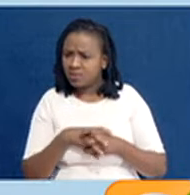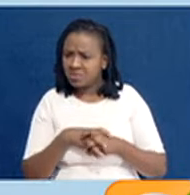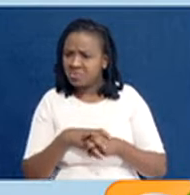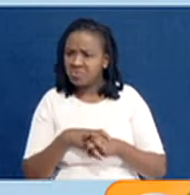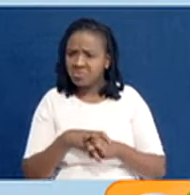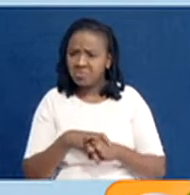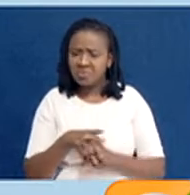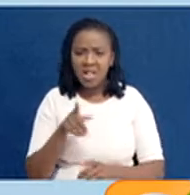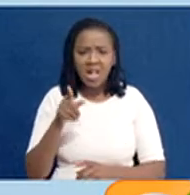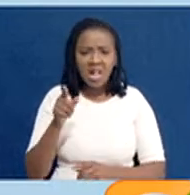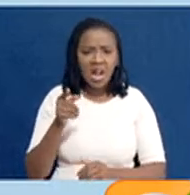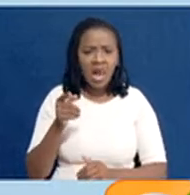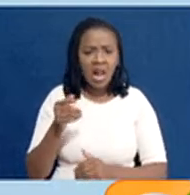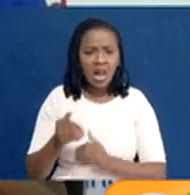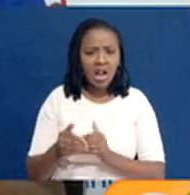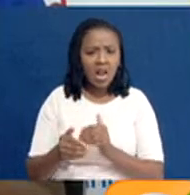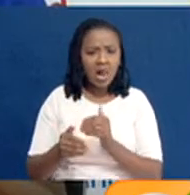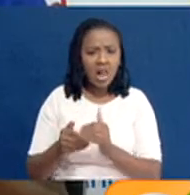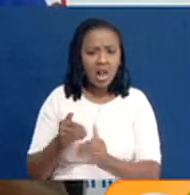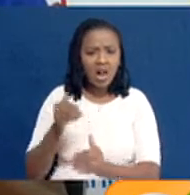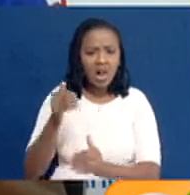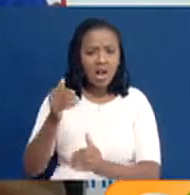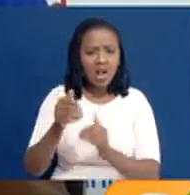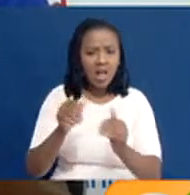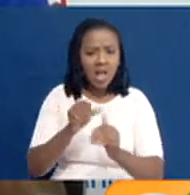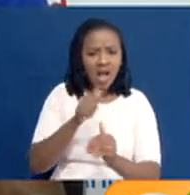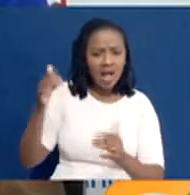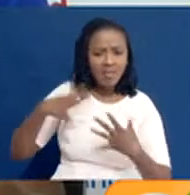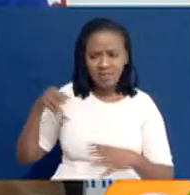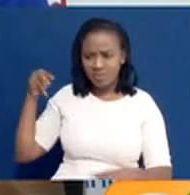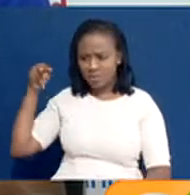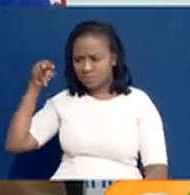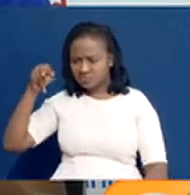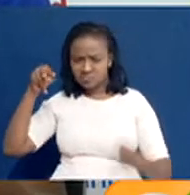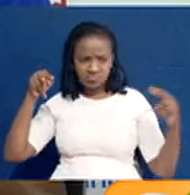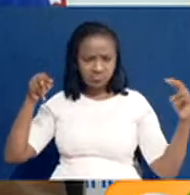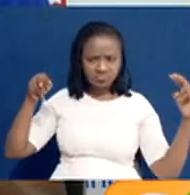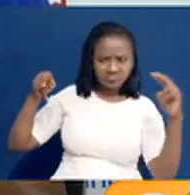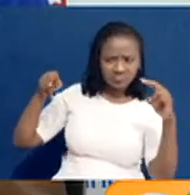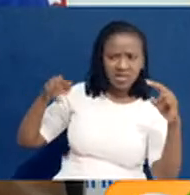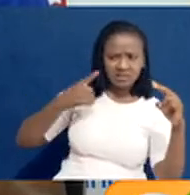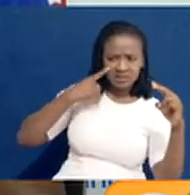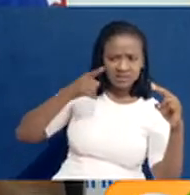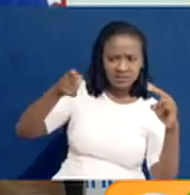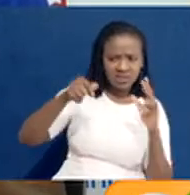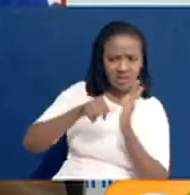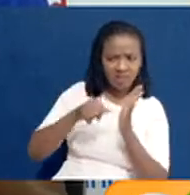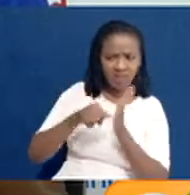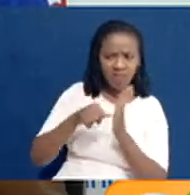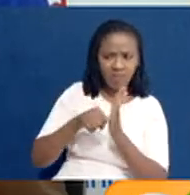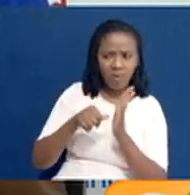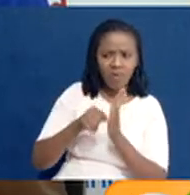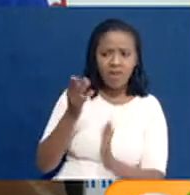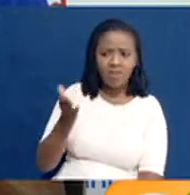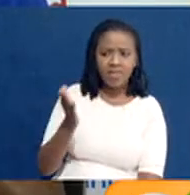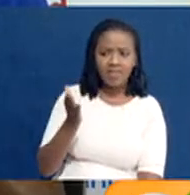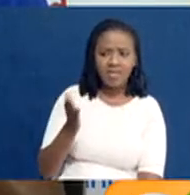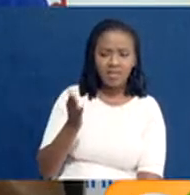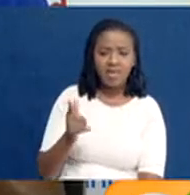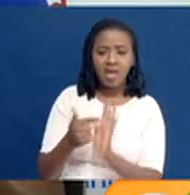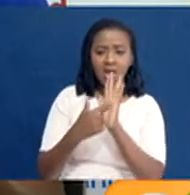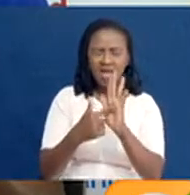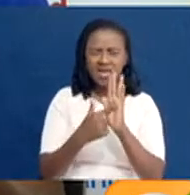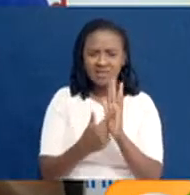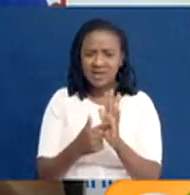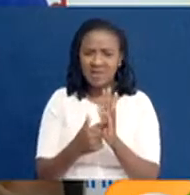hapo, sasa watu wengine wanaweza jua kwamba kuna shida hapa. So unaona kana kwamba kama na madawa,